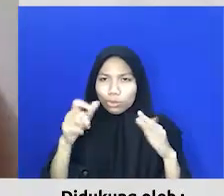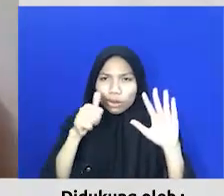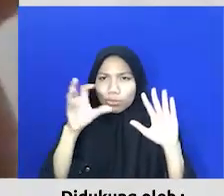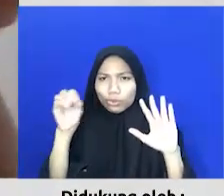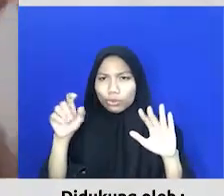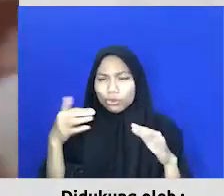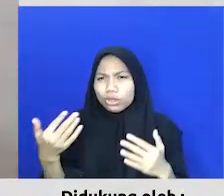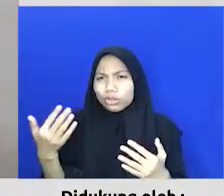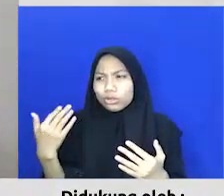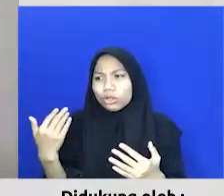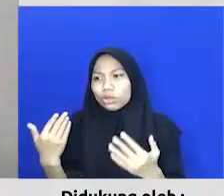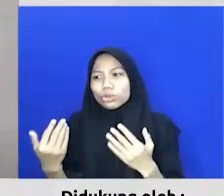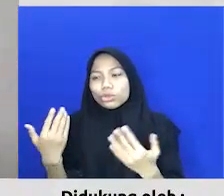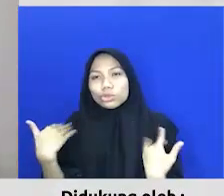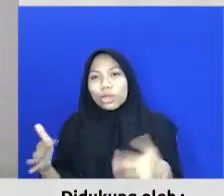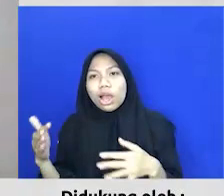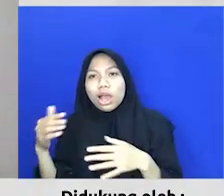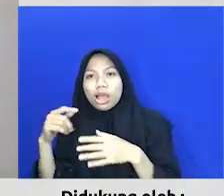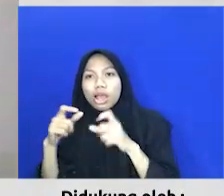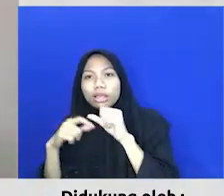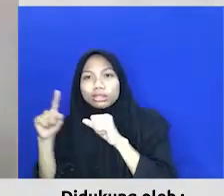sangat fit gitu masuk ke dalam